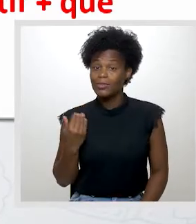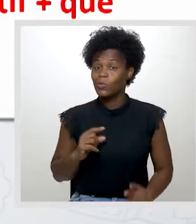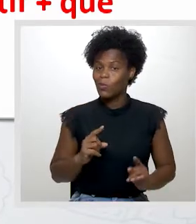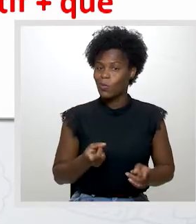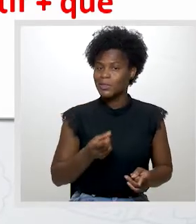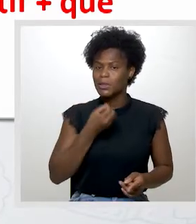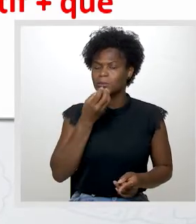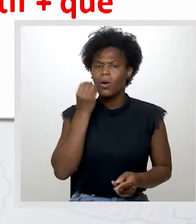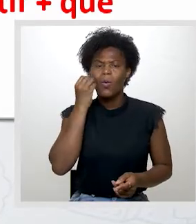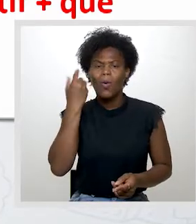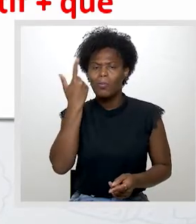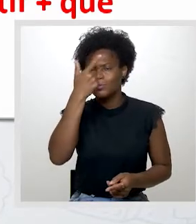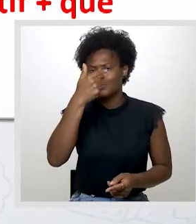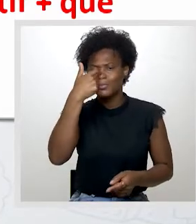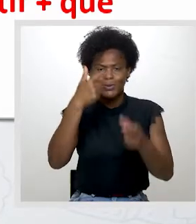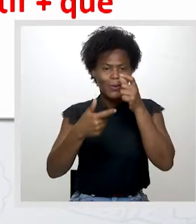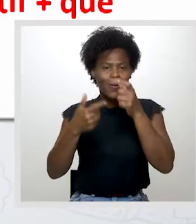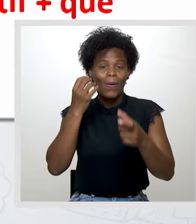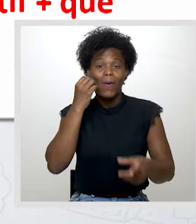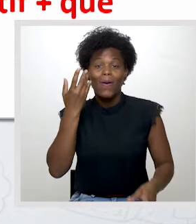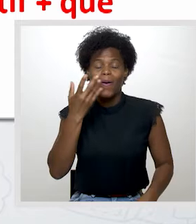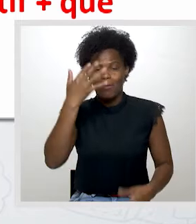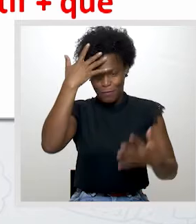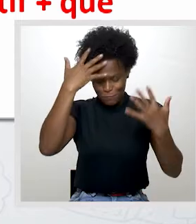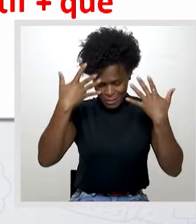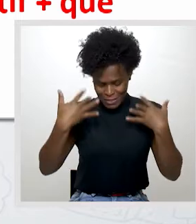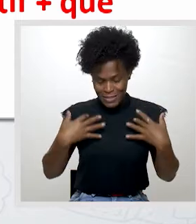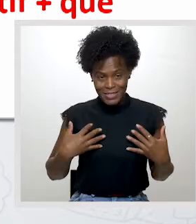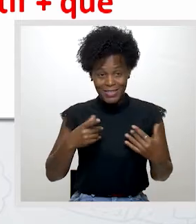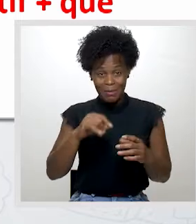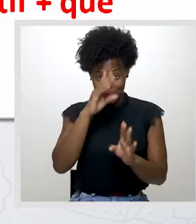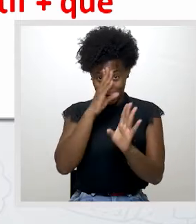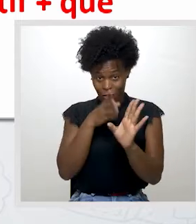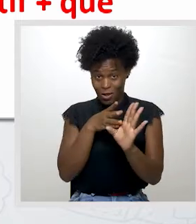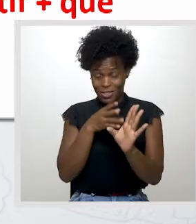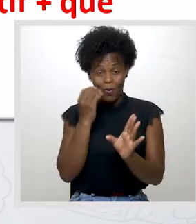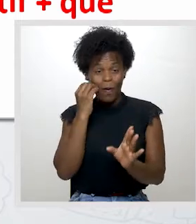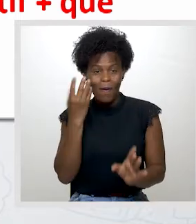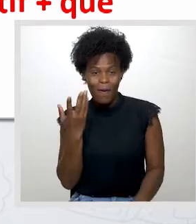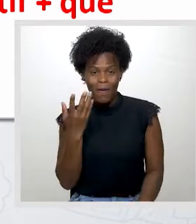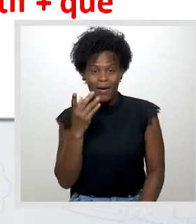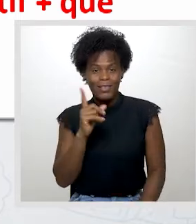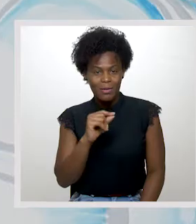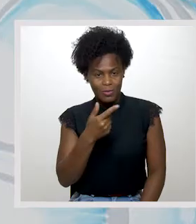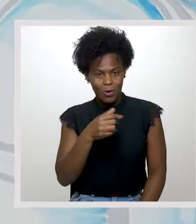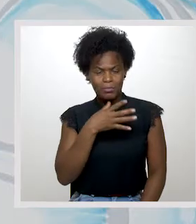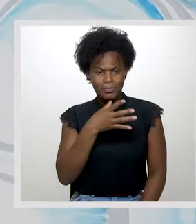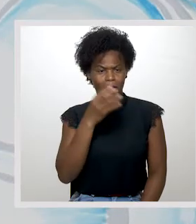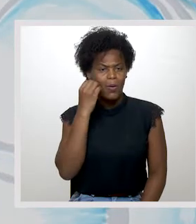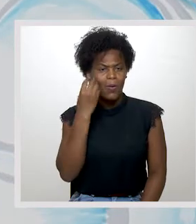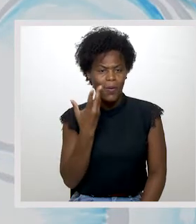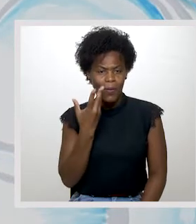la description. Oui, on a vu la description physique et psychologique. Quand on fait une